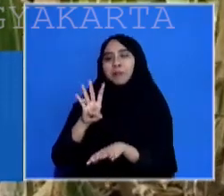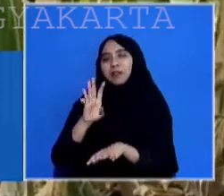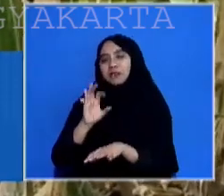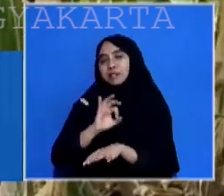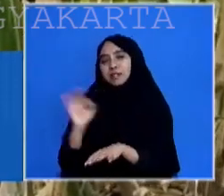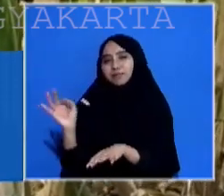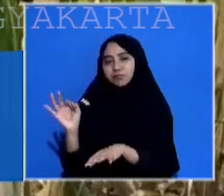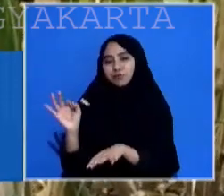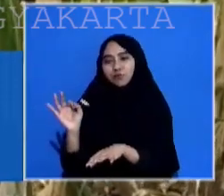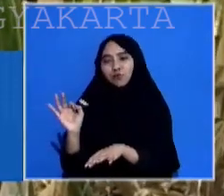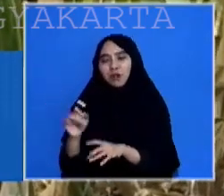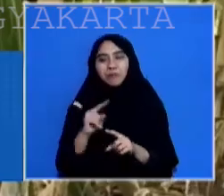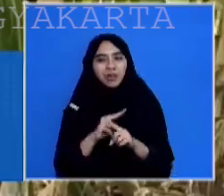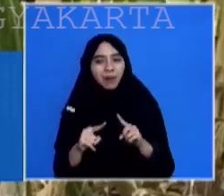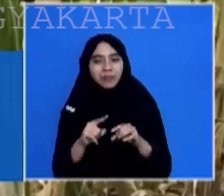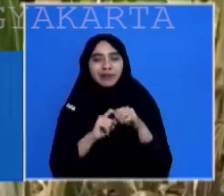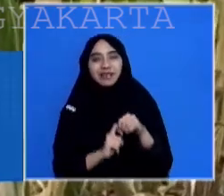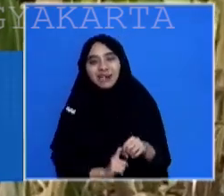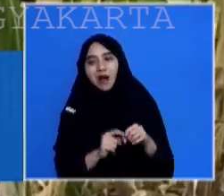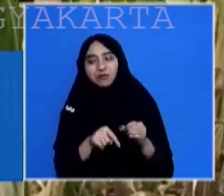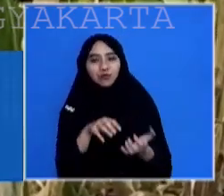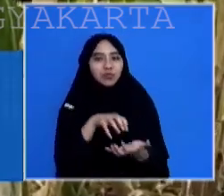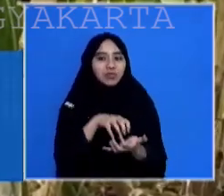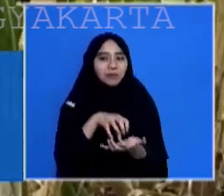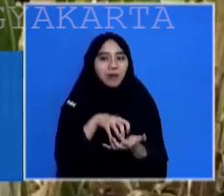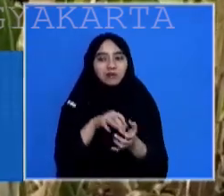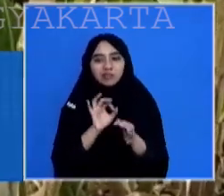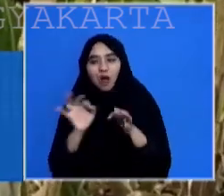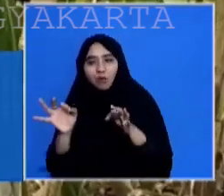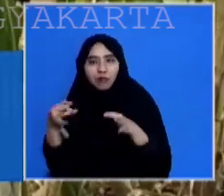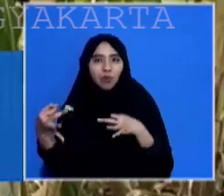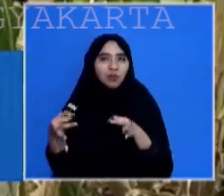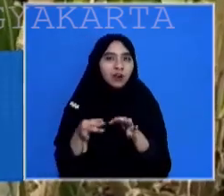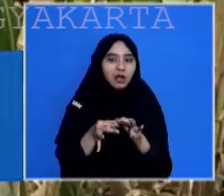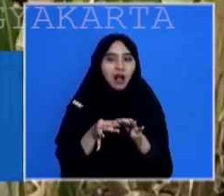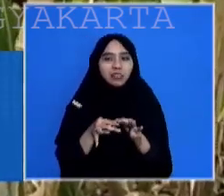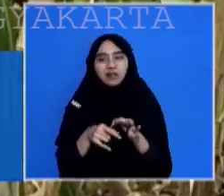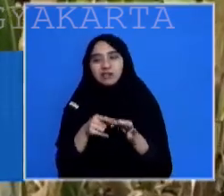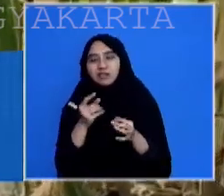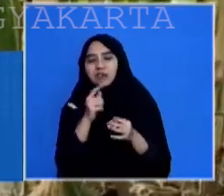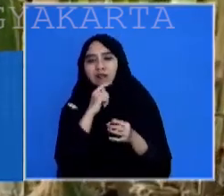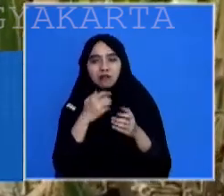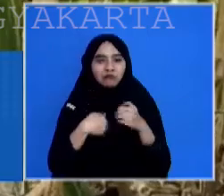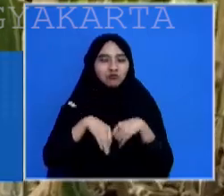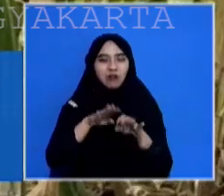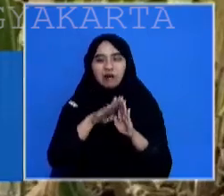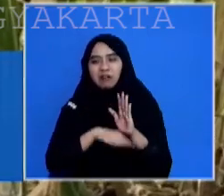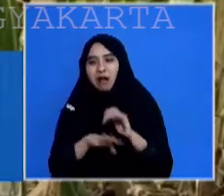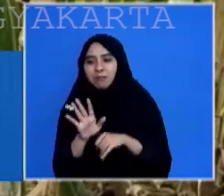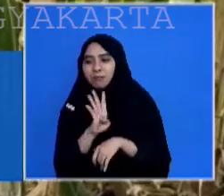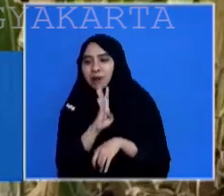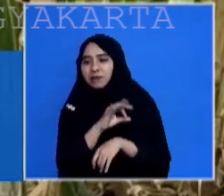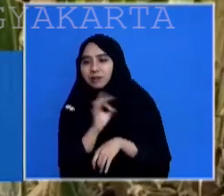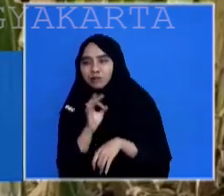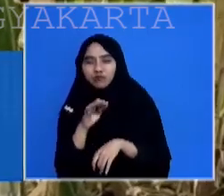yang jelas tergantung dari posisinya jauh dan enggak. Tapi paling rendah itu 4.000. Paling rendah. Terus